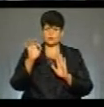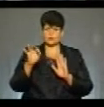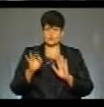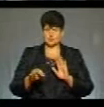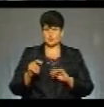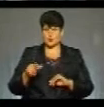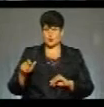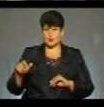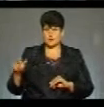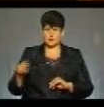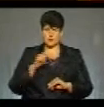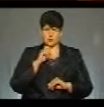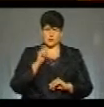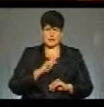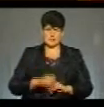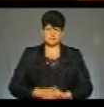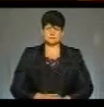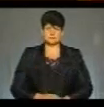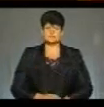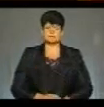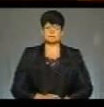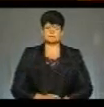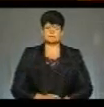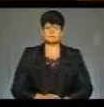90% громадян України.